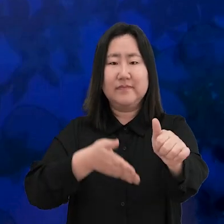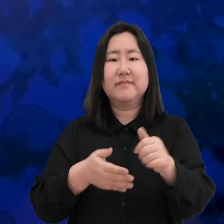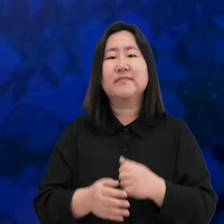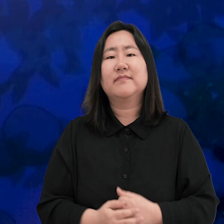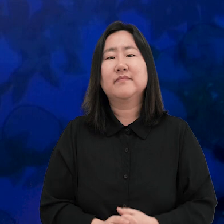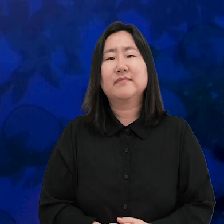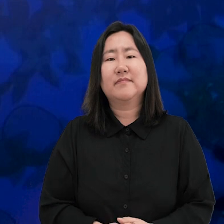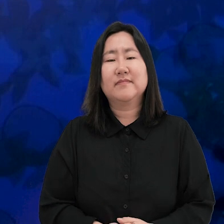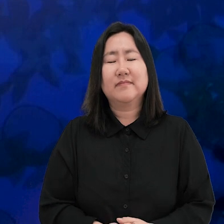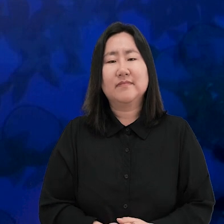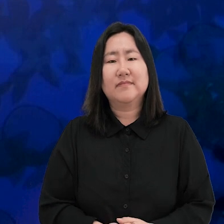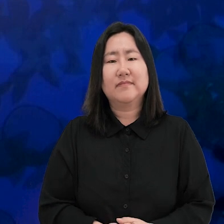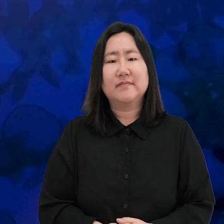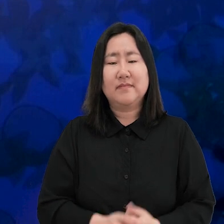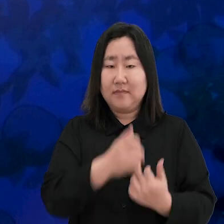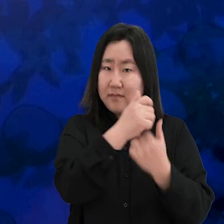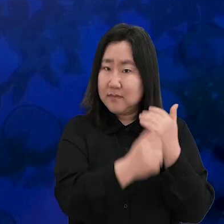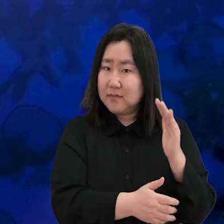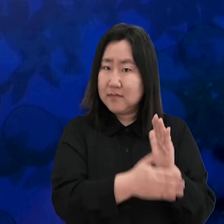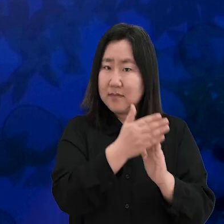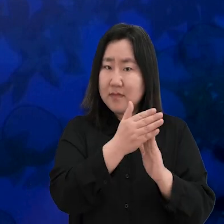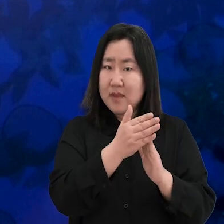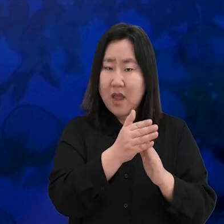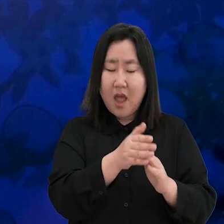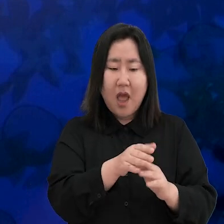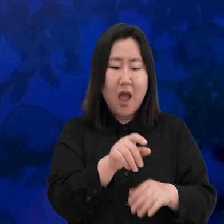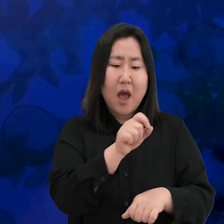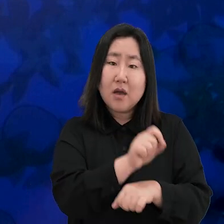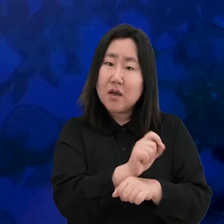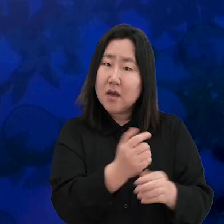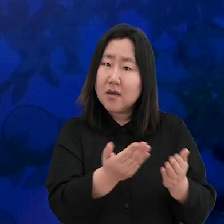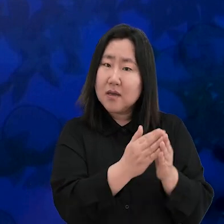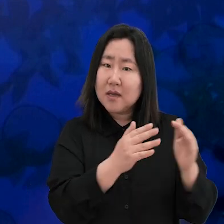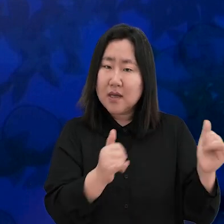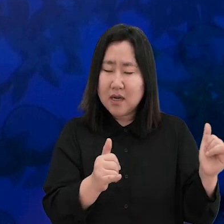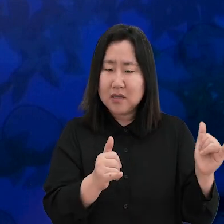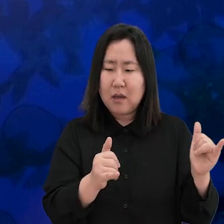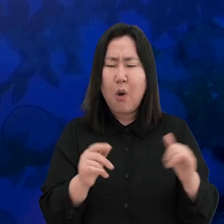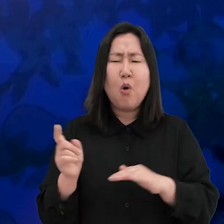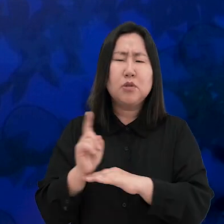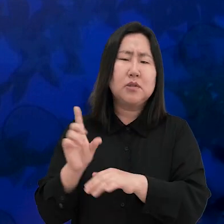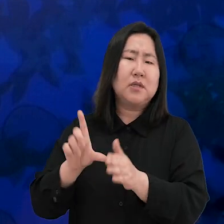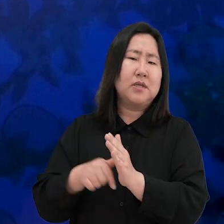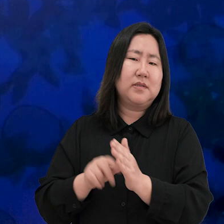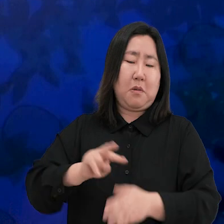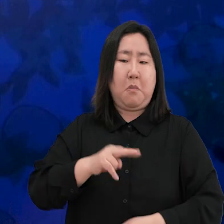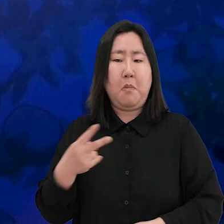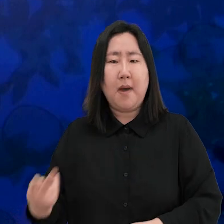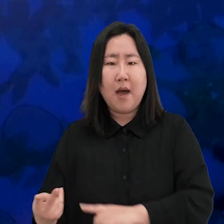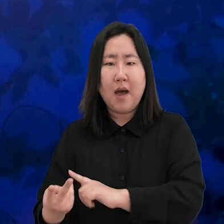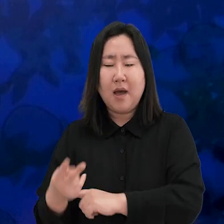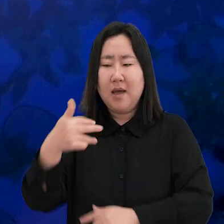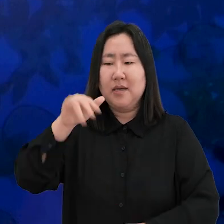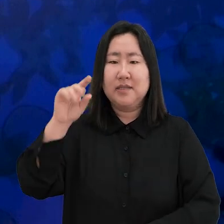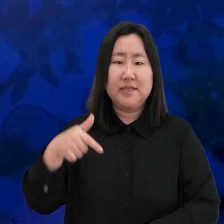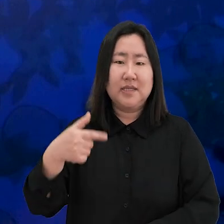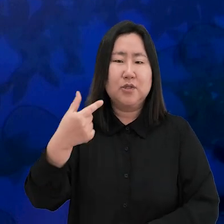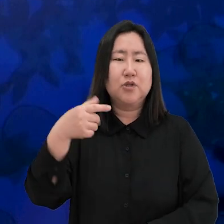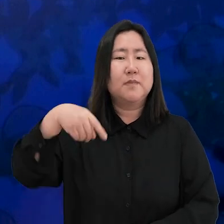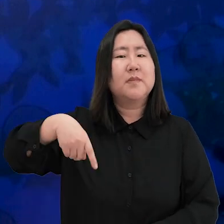주시죠네 서귀포 씨가 행정 업무의 디지털 전환 시대에 발맞춰 챗 GPT 활용한 워크숍을 열어